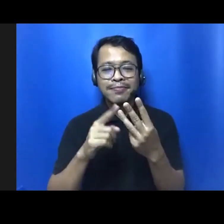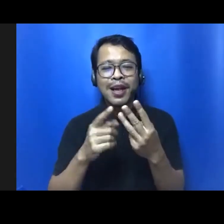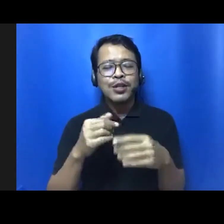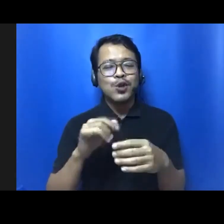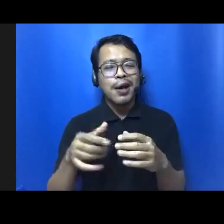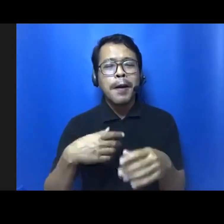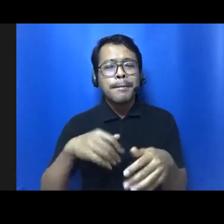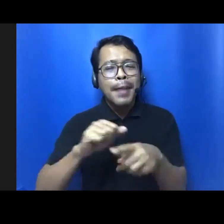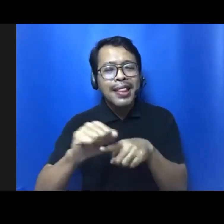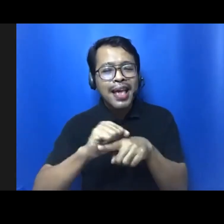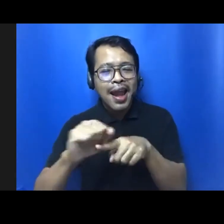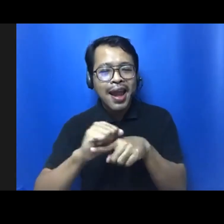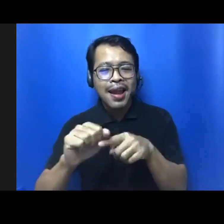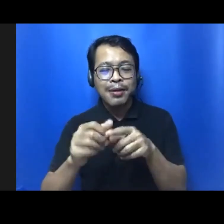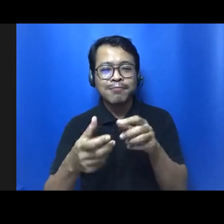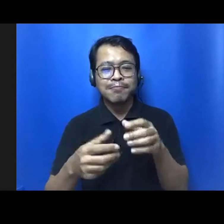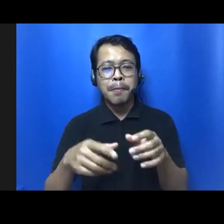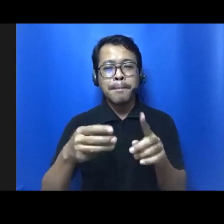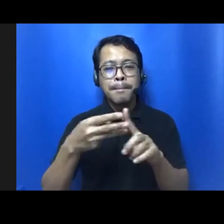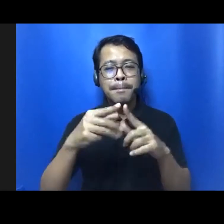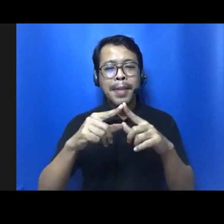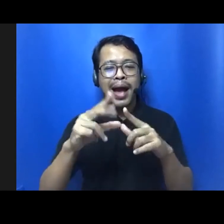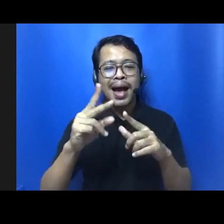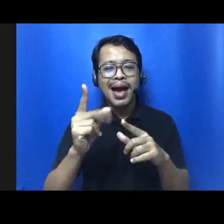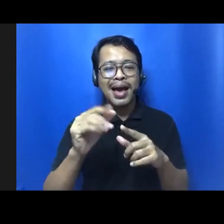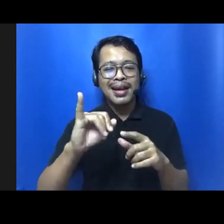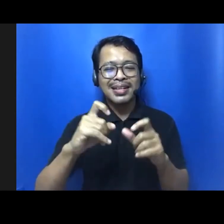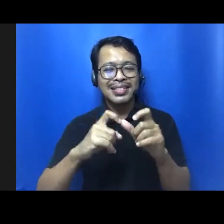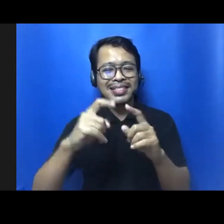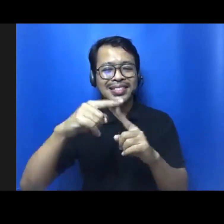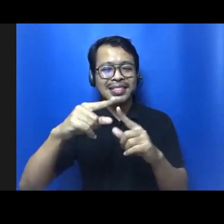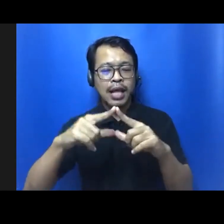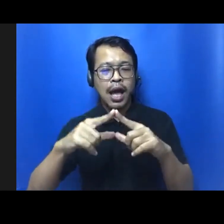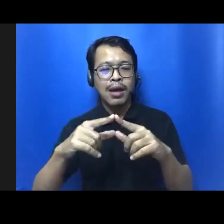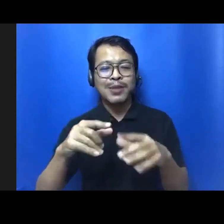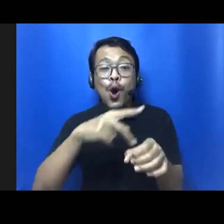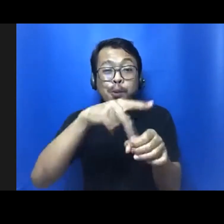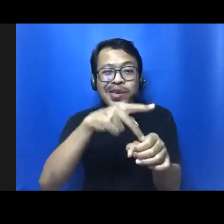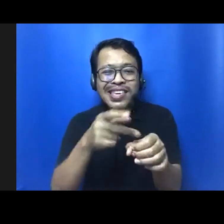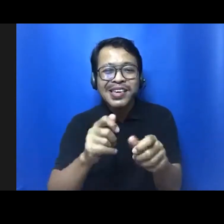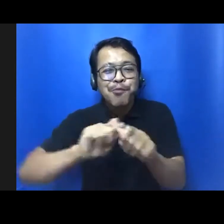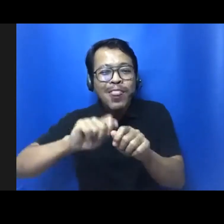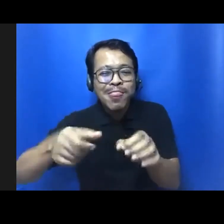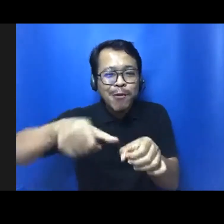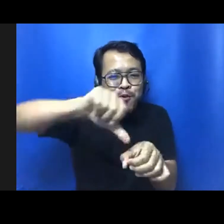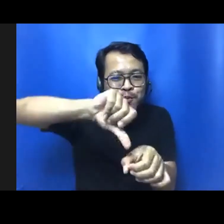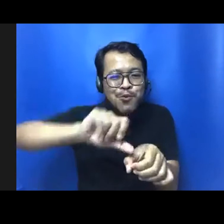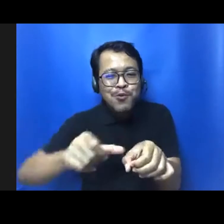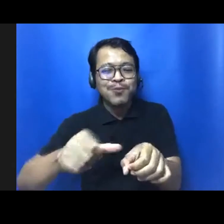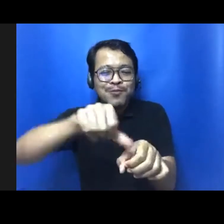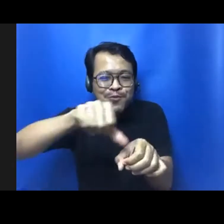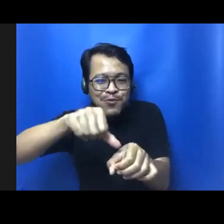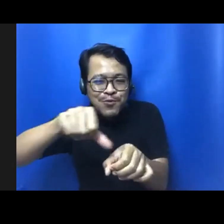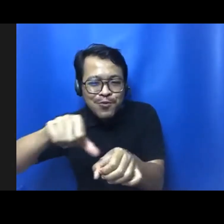barista atau peracik menyajikan kopi ya. Dan memang mereka